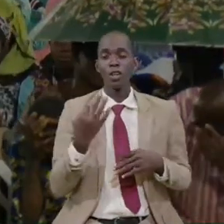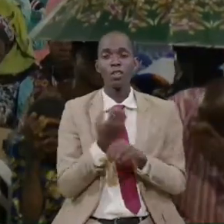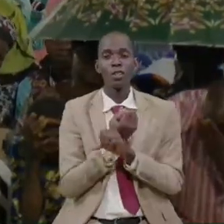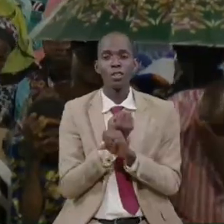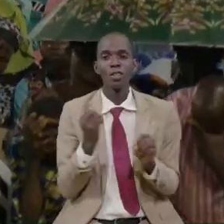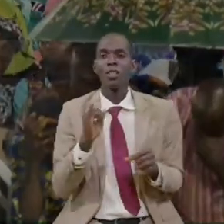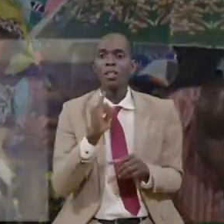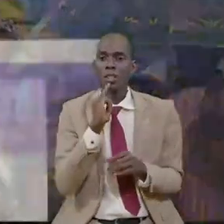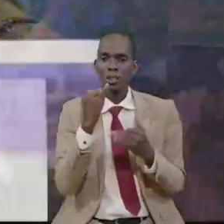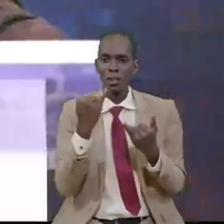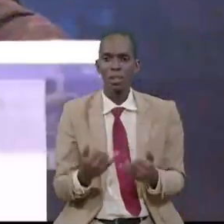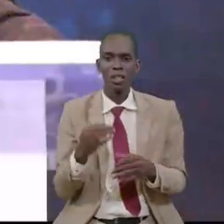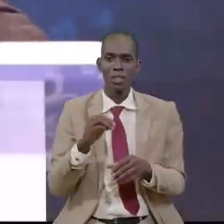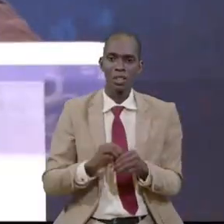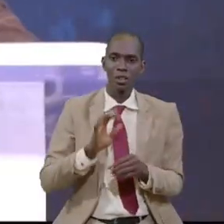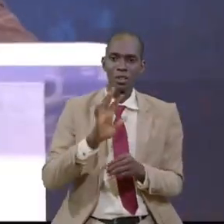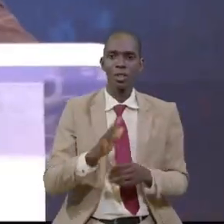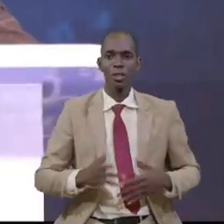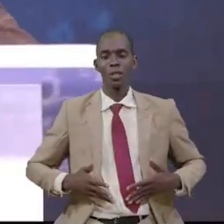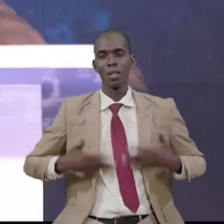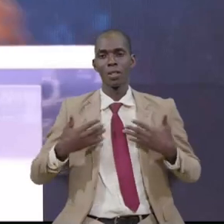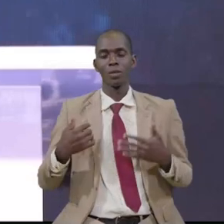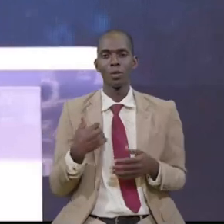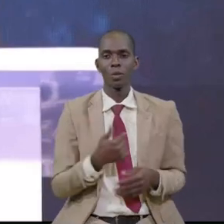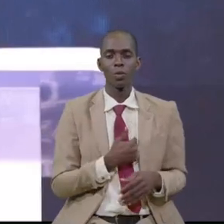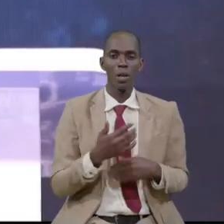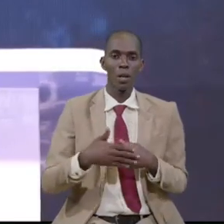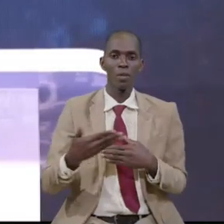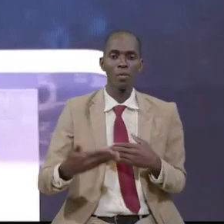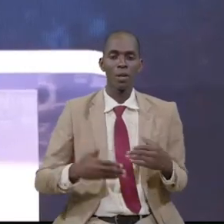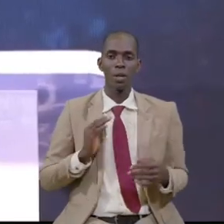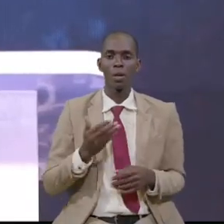est maintenant dans votre cœur.